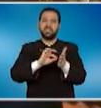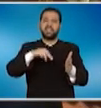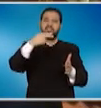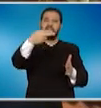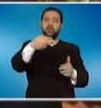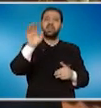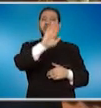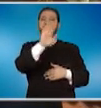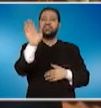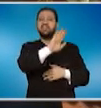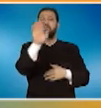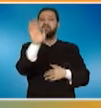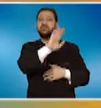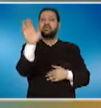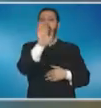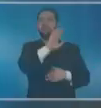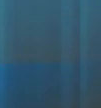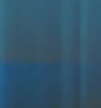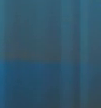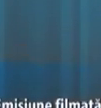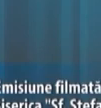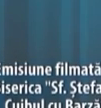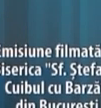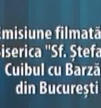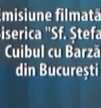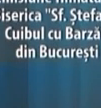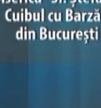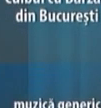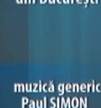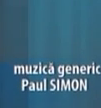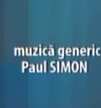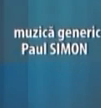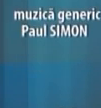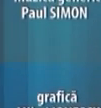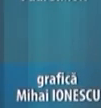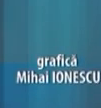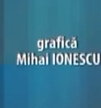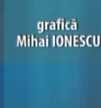data viitoare. La revedere!